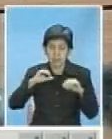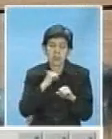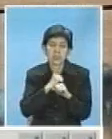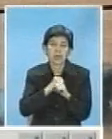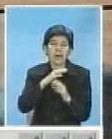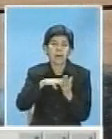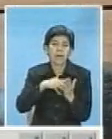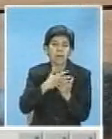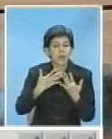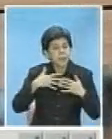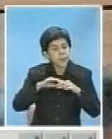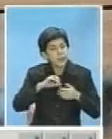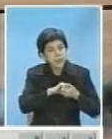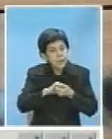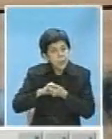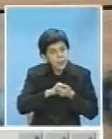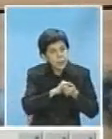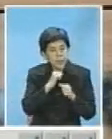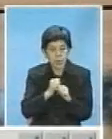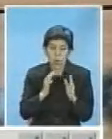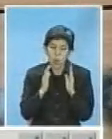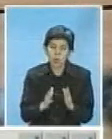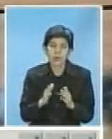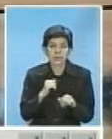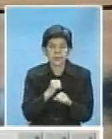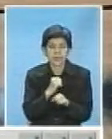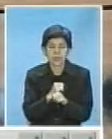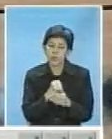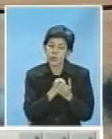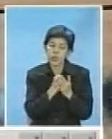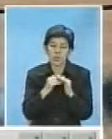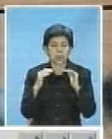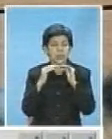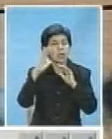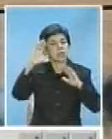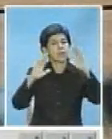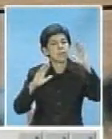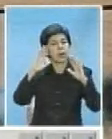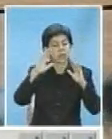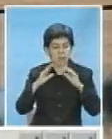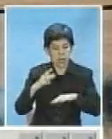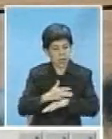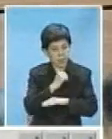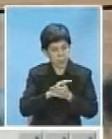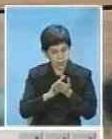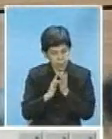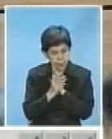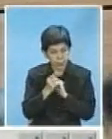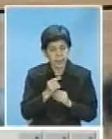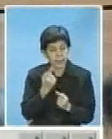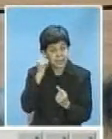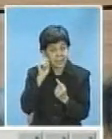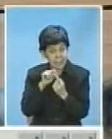นการสร้างความปรองดองสมานฉันท์ของคนในชาติฟื้นฟูประชาธิปไตยและปฏิรูปการเมืองซึ่งเป้าหม